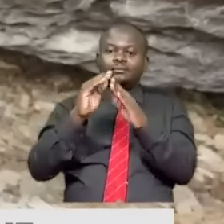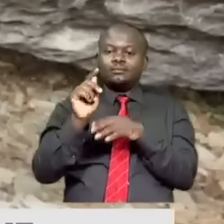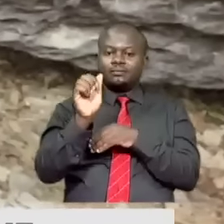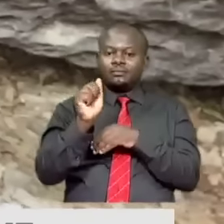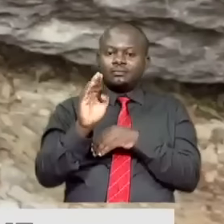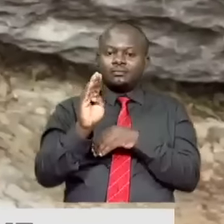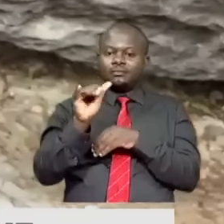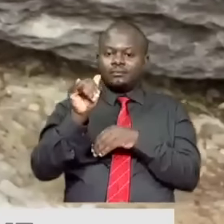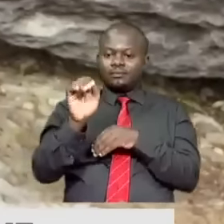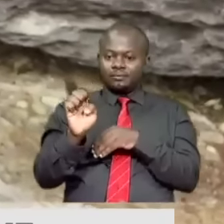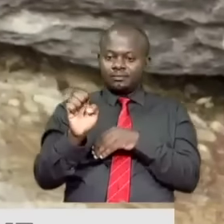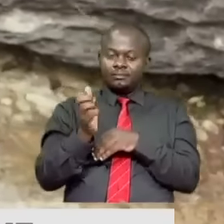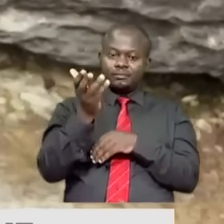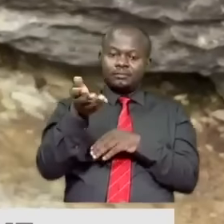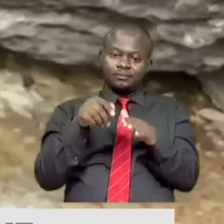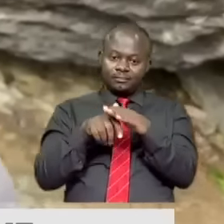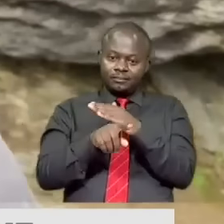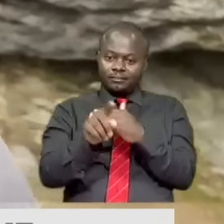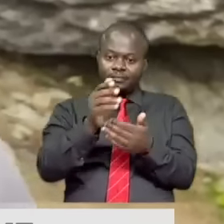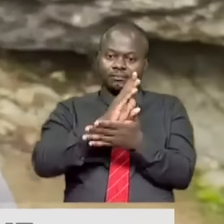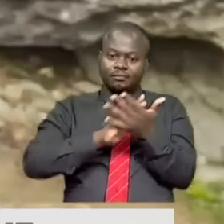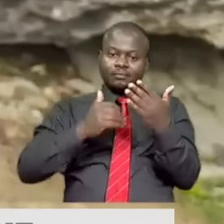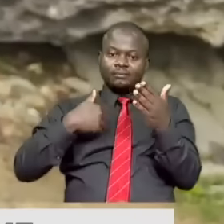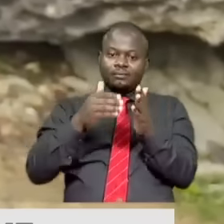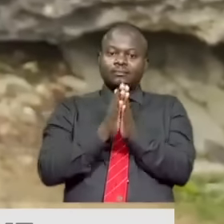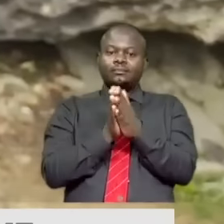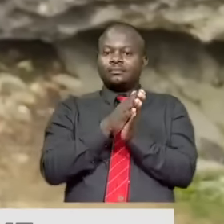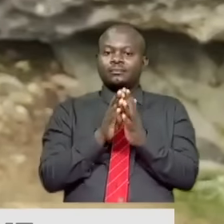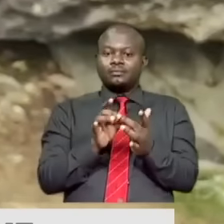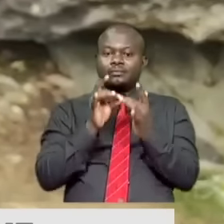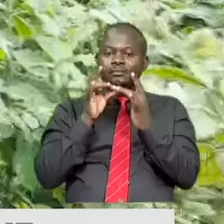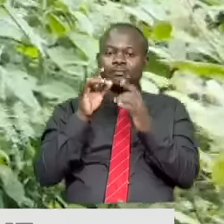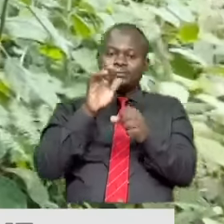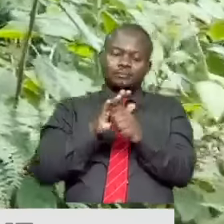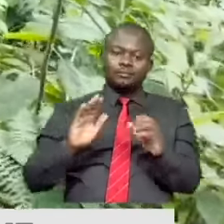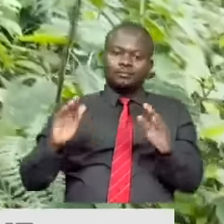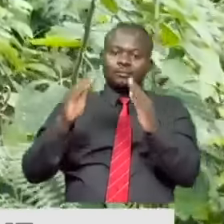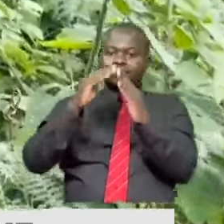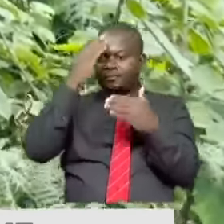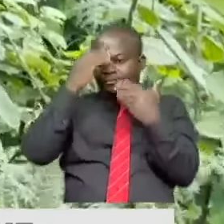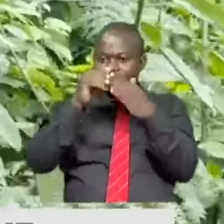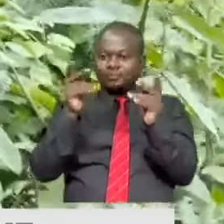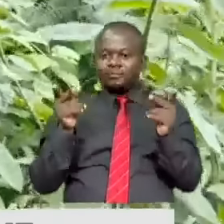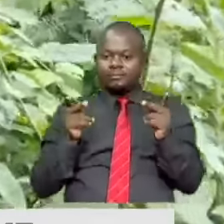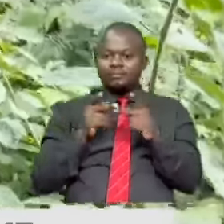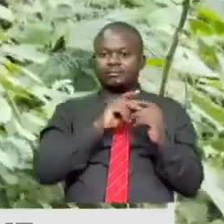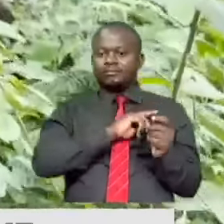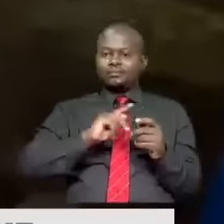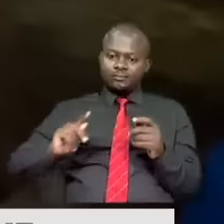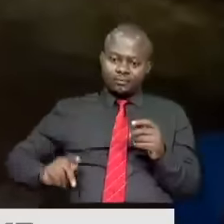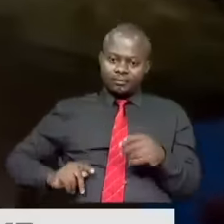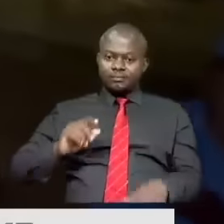Kabuye. Ahangaha muri ubuvumo ni hamwe mu hafite amateka yihariye kuri uyu musozi wa Kabuye, kuko ariho umwami